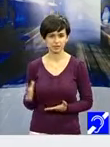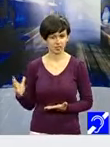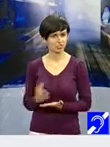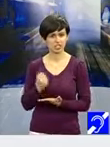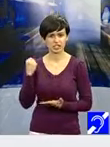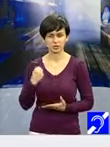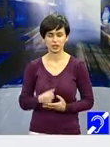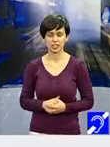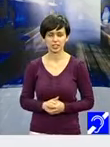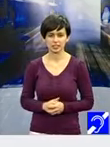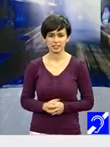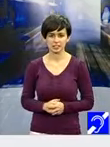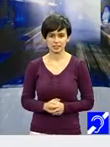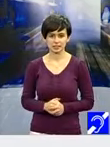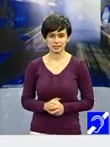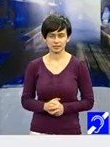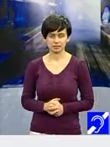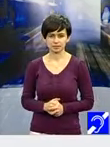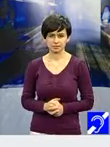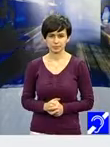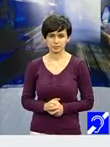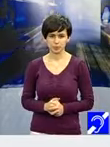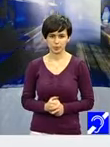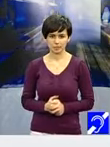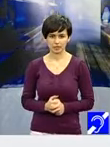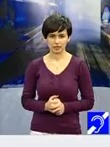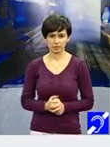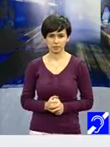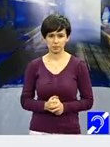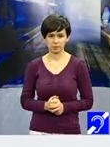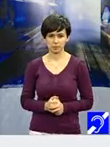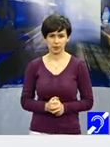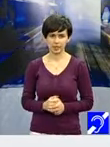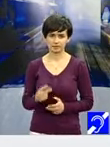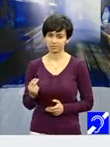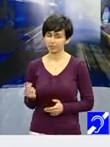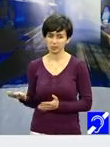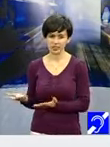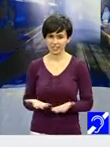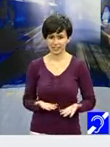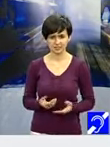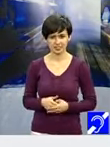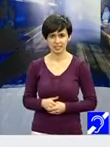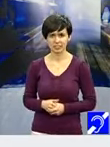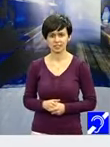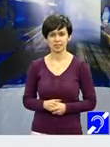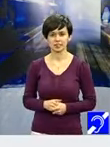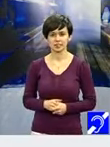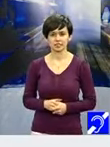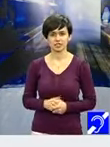Bodea și Ilie Raus, de la Liceul Bălcescu. Da. Bine ați venit, copii, și doamna